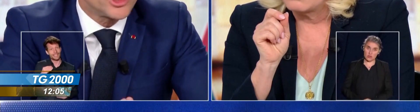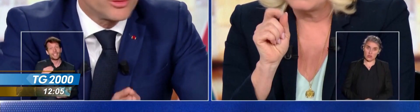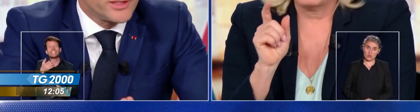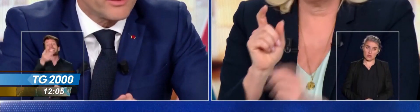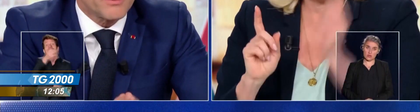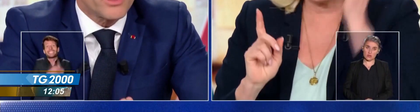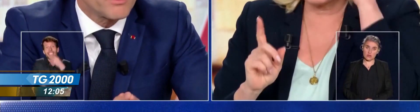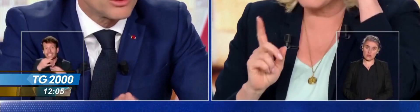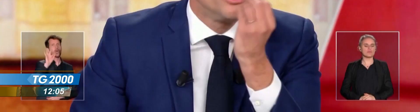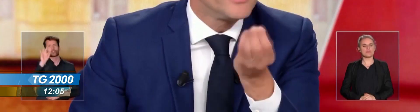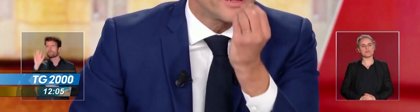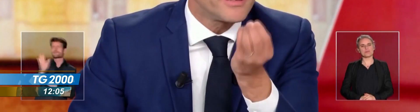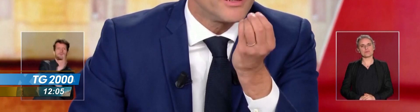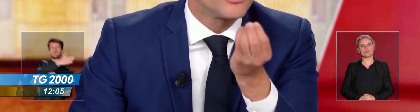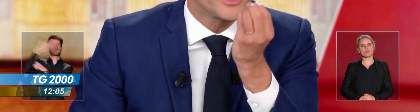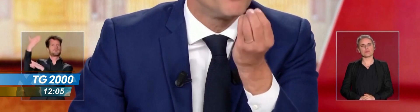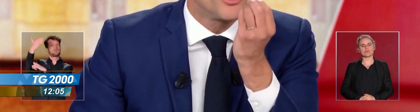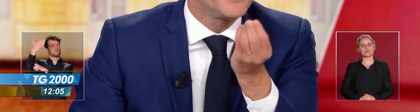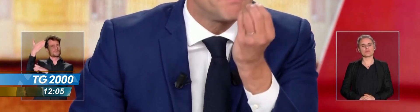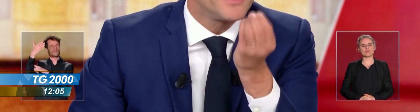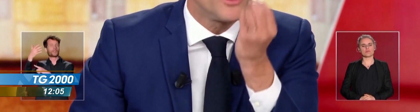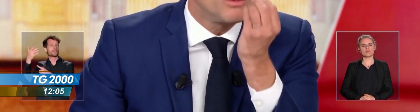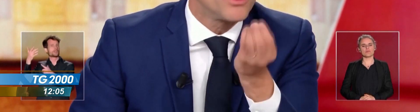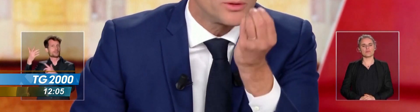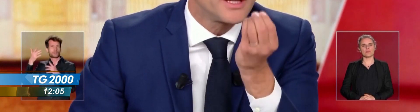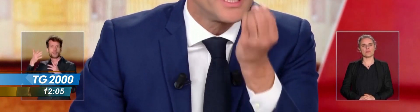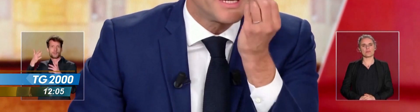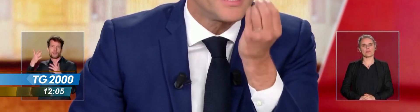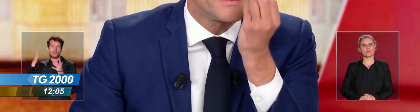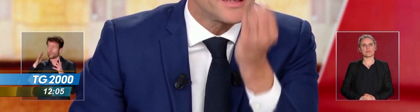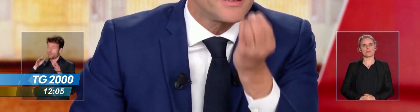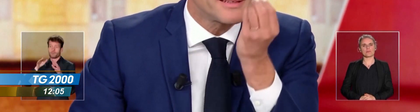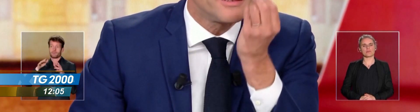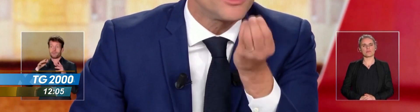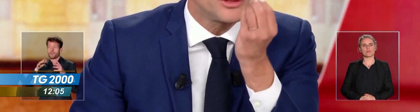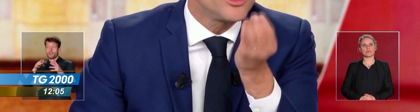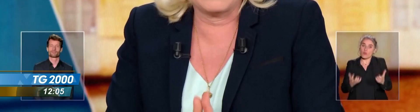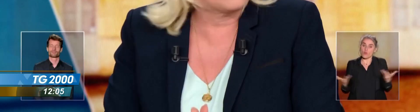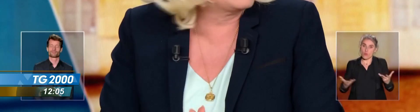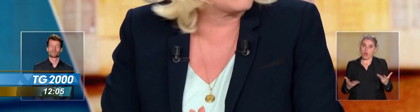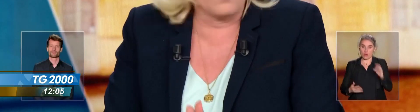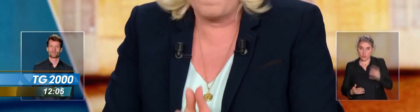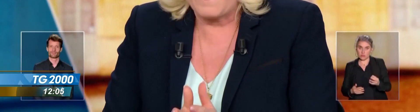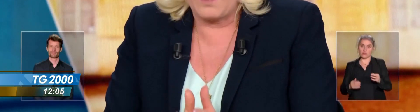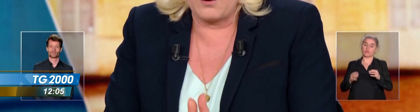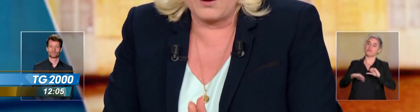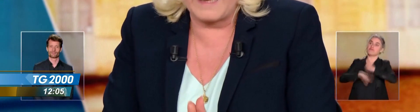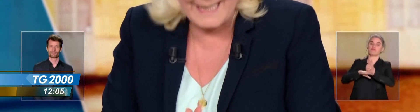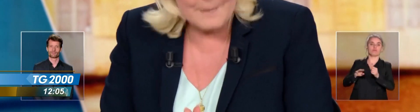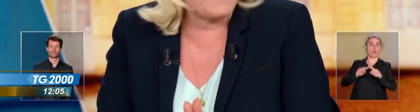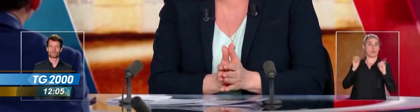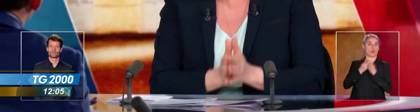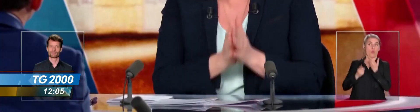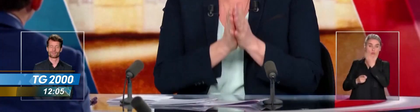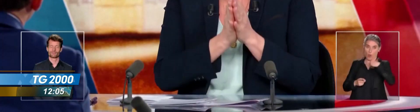manuel macron contro rim le pen due ore e mezzo di faccia a faccia in diretta tv a quattro giorni dal ballottaggio per le presidenziali